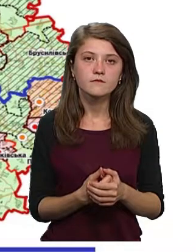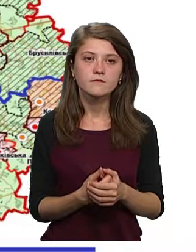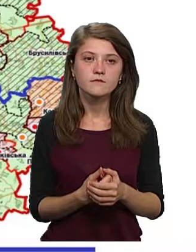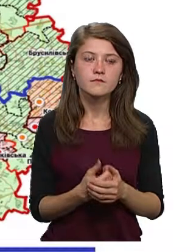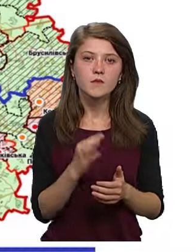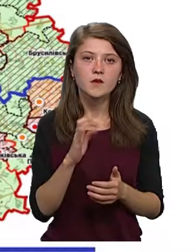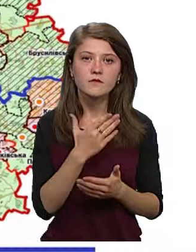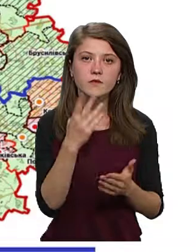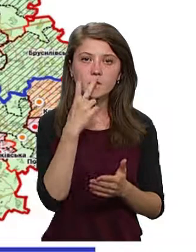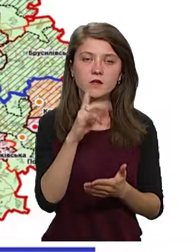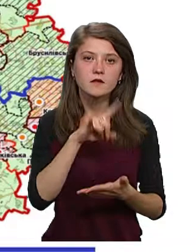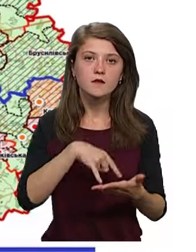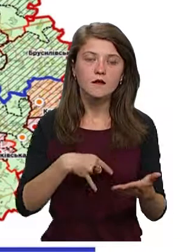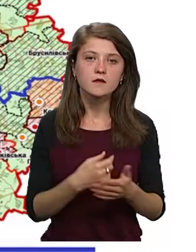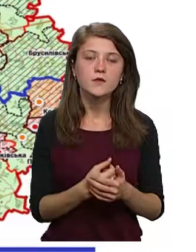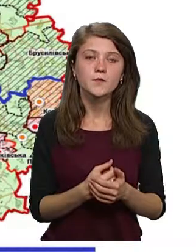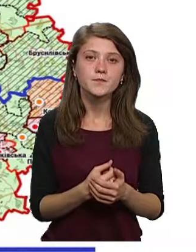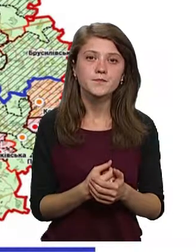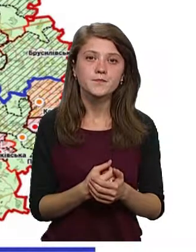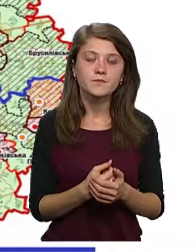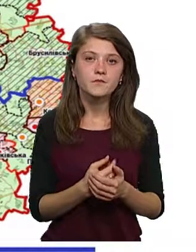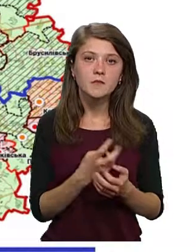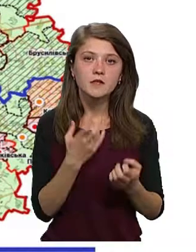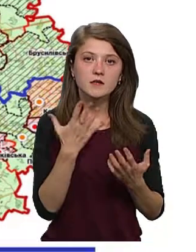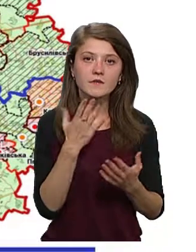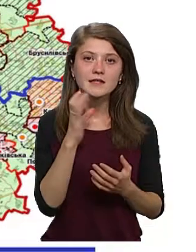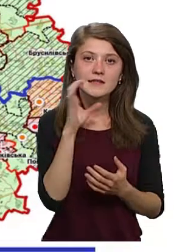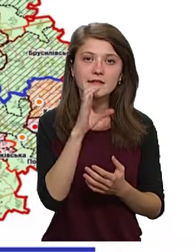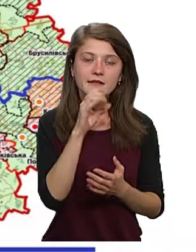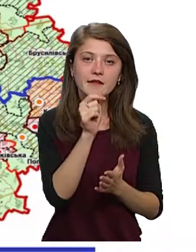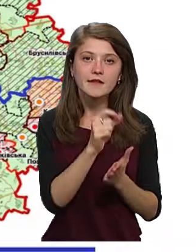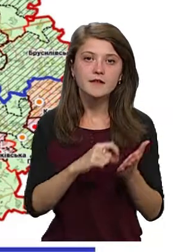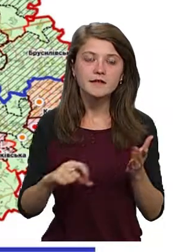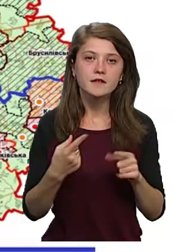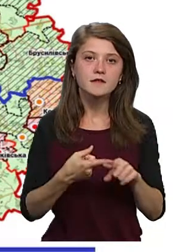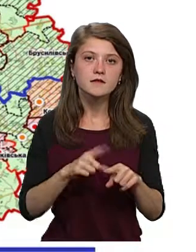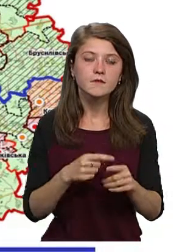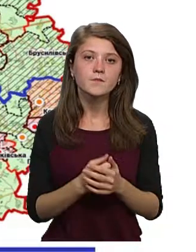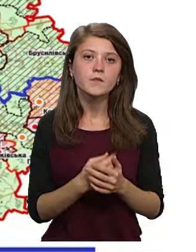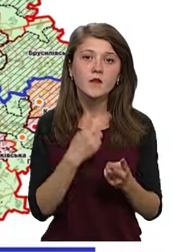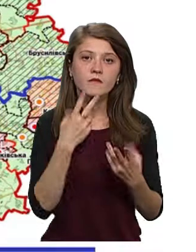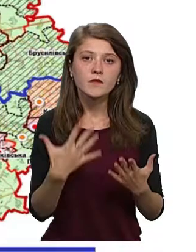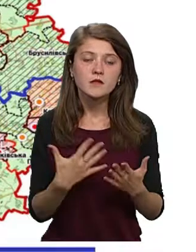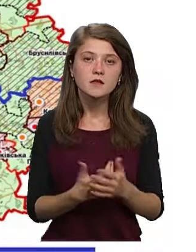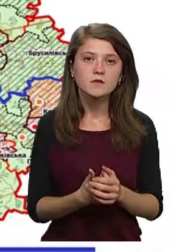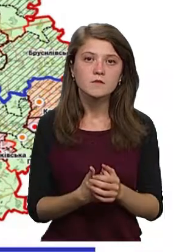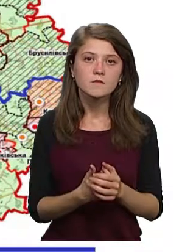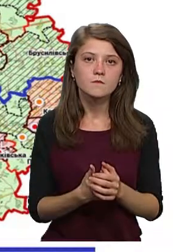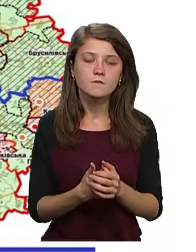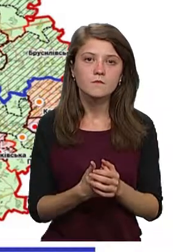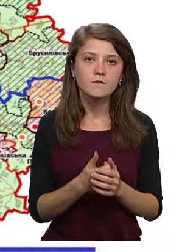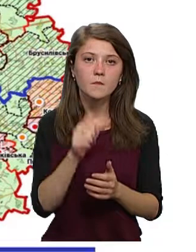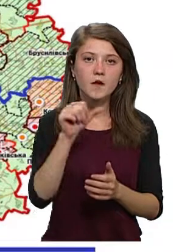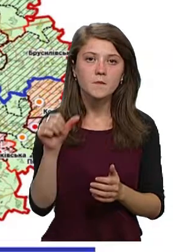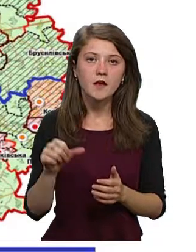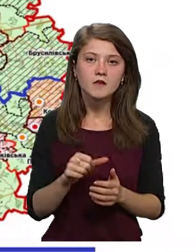Да, ось ви бачите карту, та не знаю, наскільки видно, але синіми лініями, як ви бачите, це визначено от оці межі районів, про які я